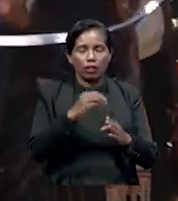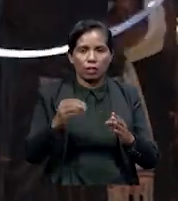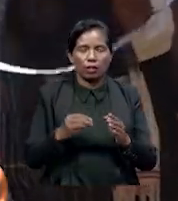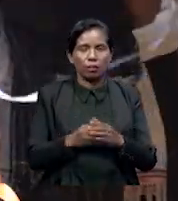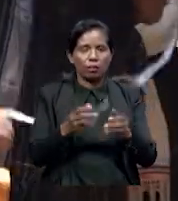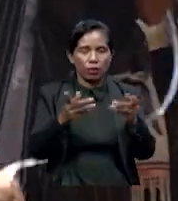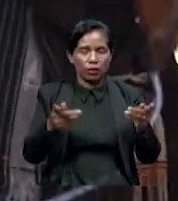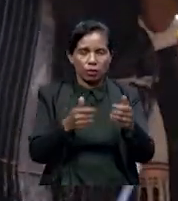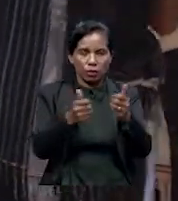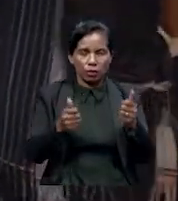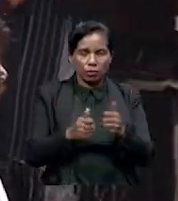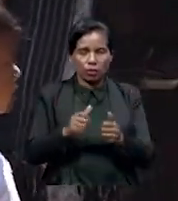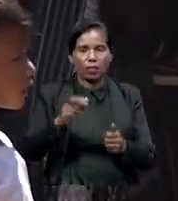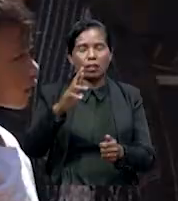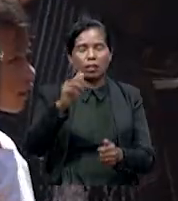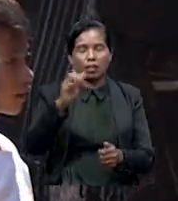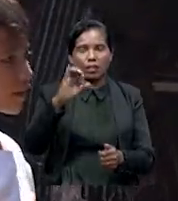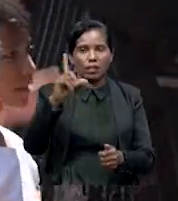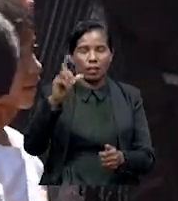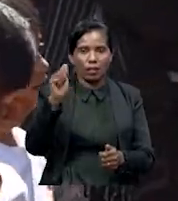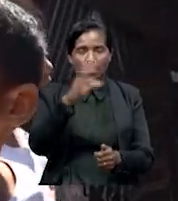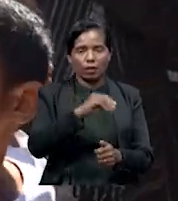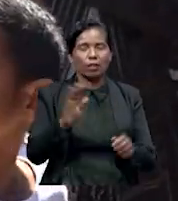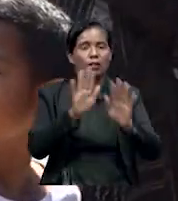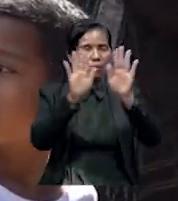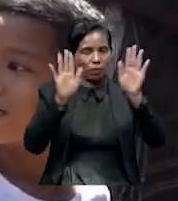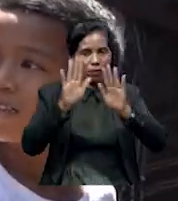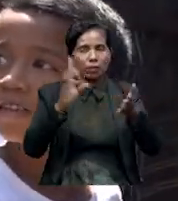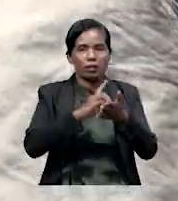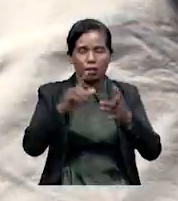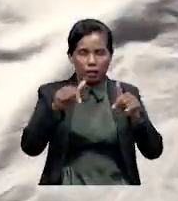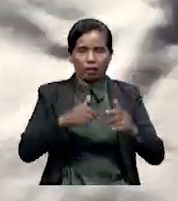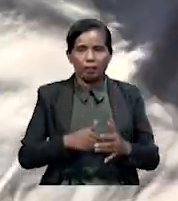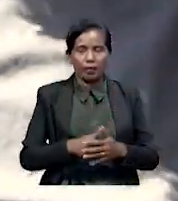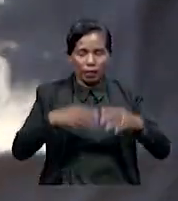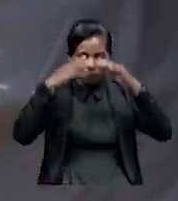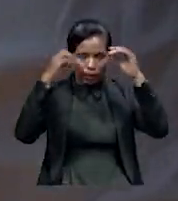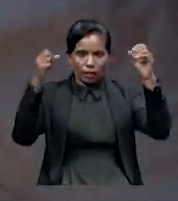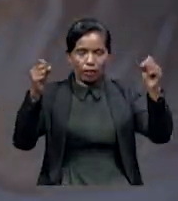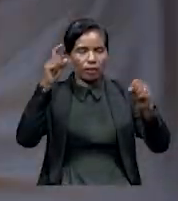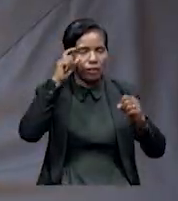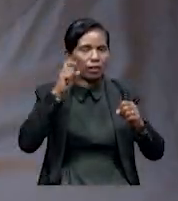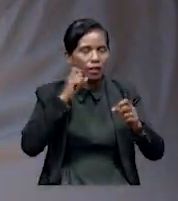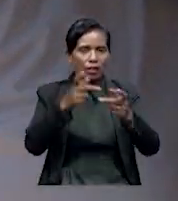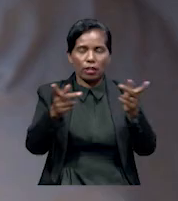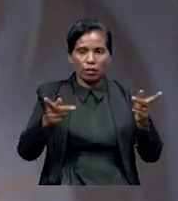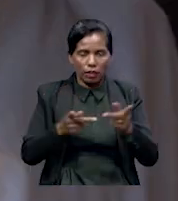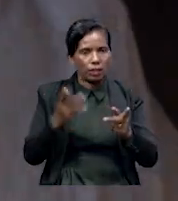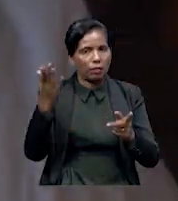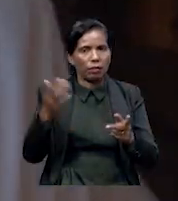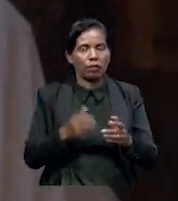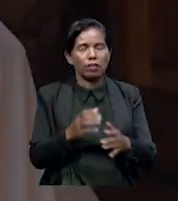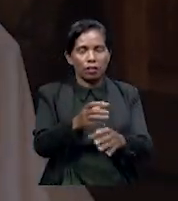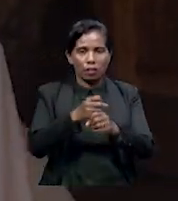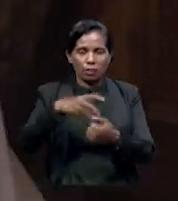posto administrativo Railaco municipio Permera domingo fin de semana ne. Presensa sanana ia fatine simu hotara tais te